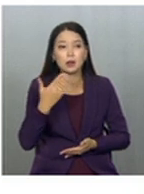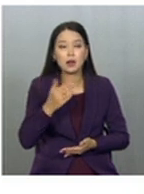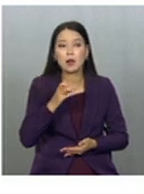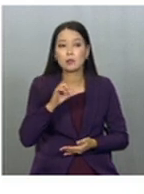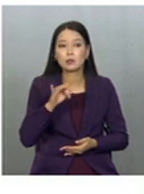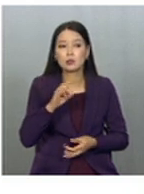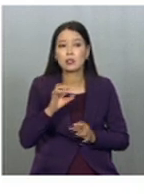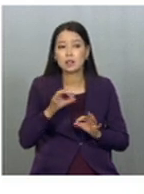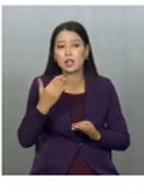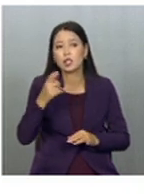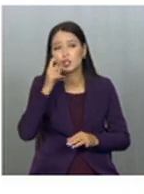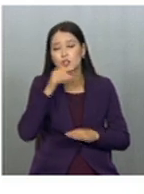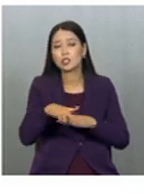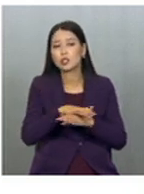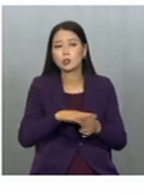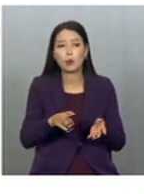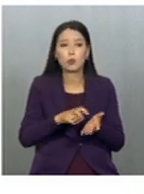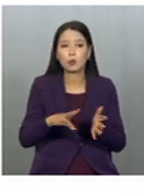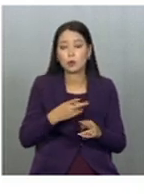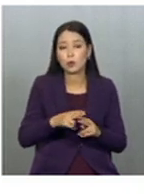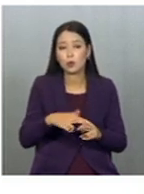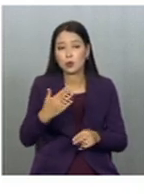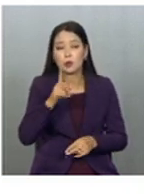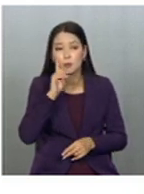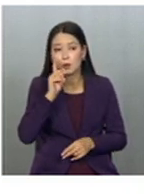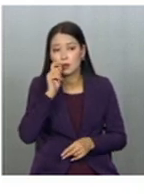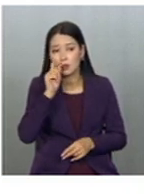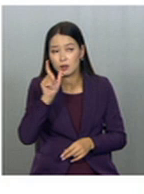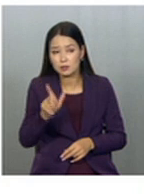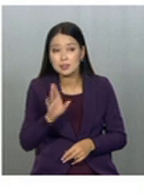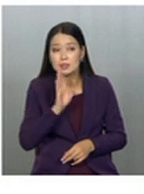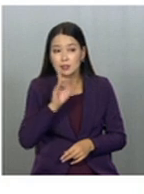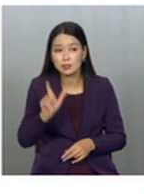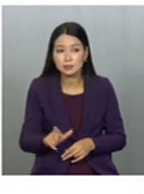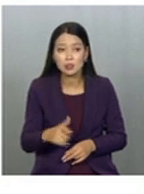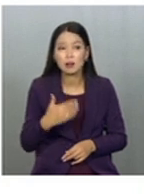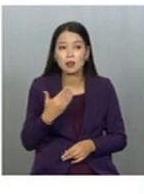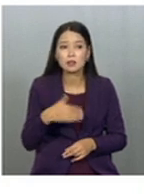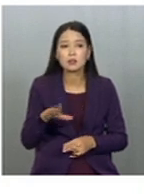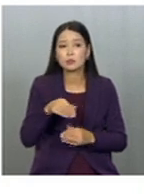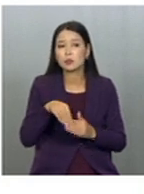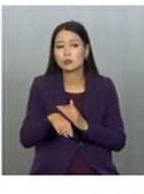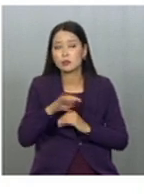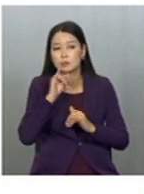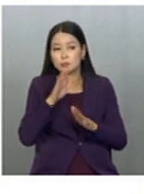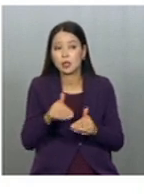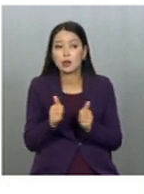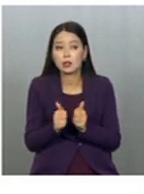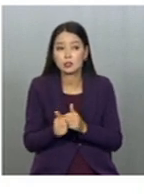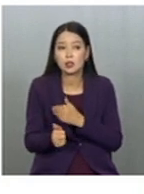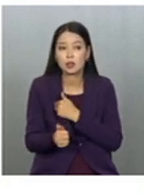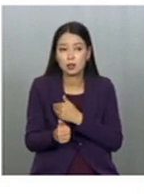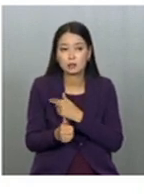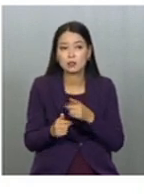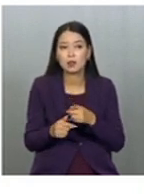жасыңнан қиып кеткім келмейді мен қасыңнан. Кемітер қай жеріңді дұшпан шіркін, адамзат озар емес өз